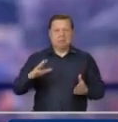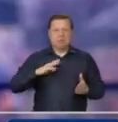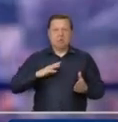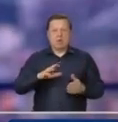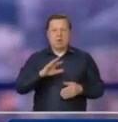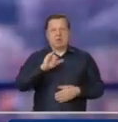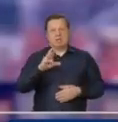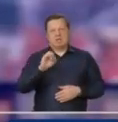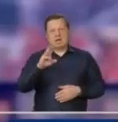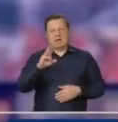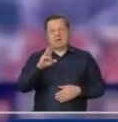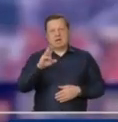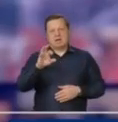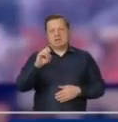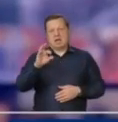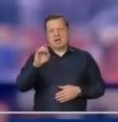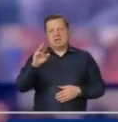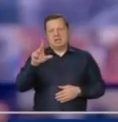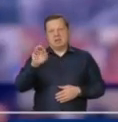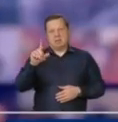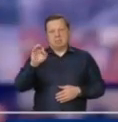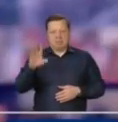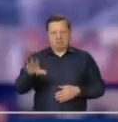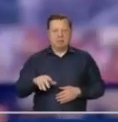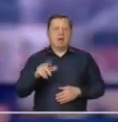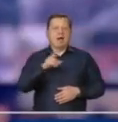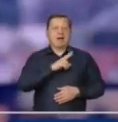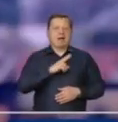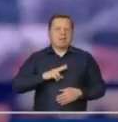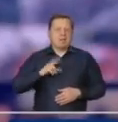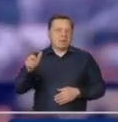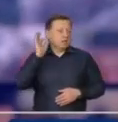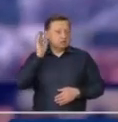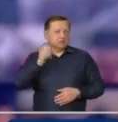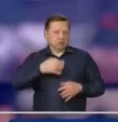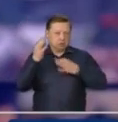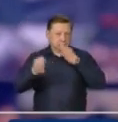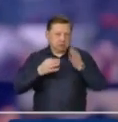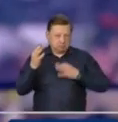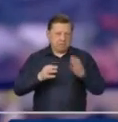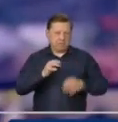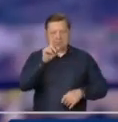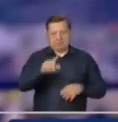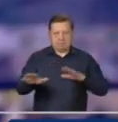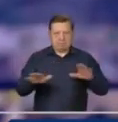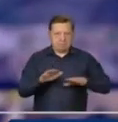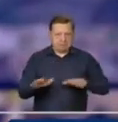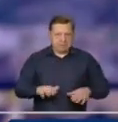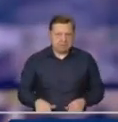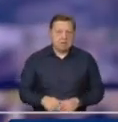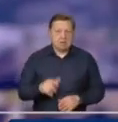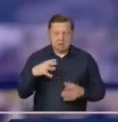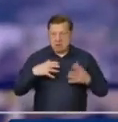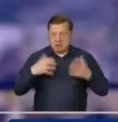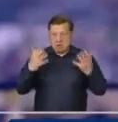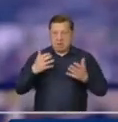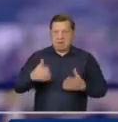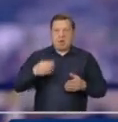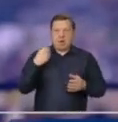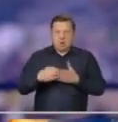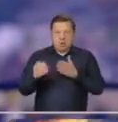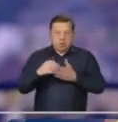Jagged Little Pill kanadyjskiej wokalistki Alanis Morissette. Z czasem płyta okaże się jedną z najchętniej kupowanych w